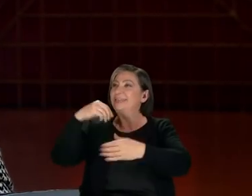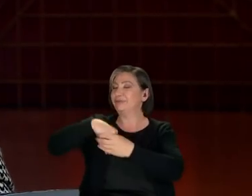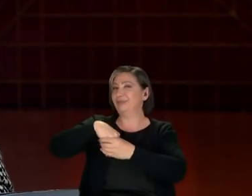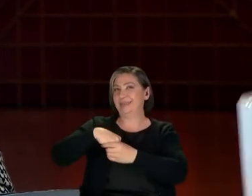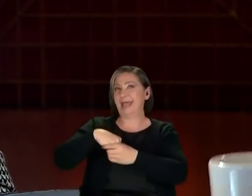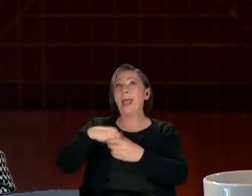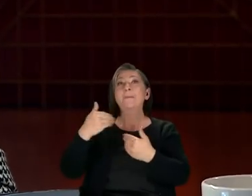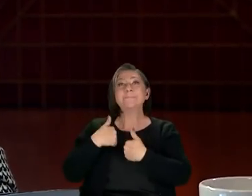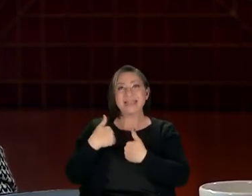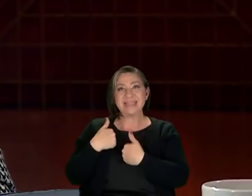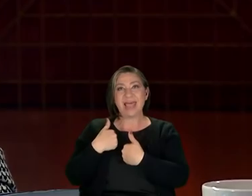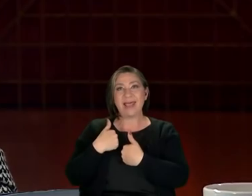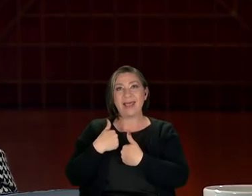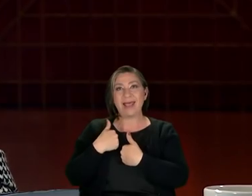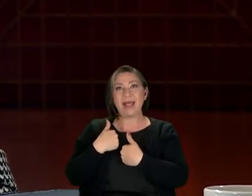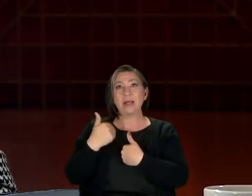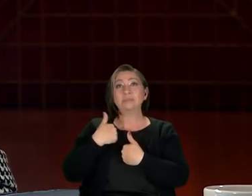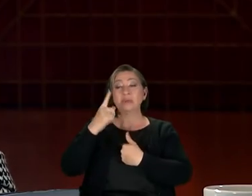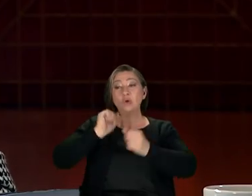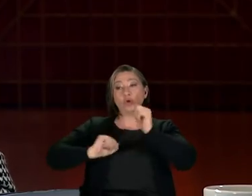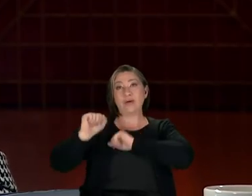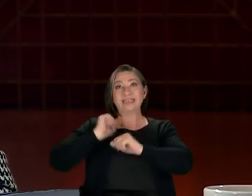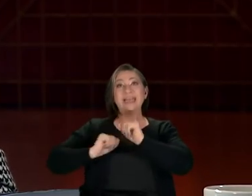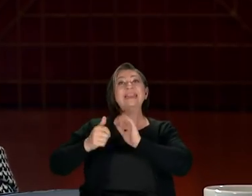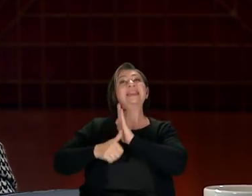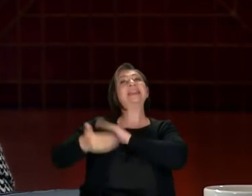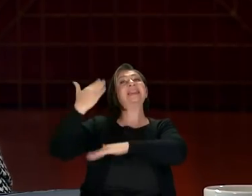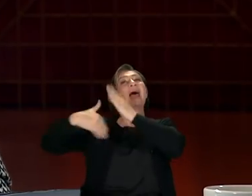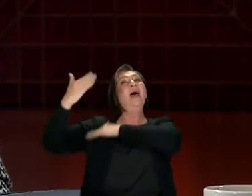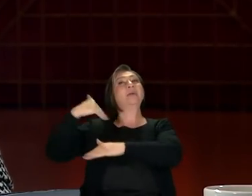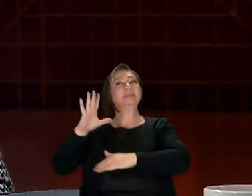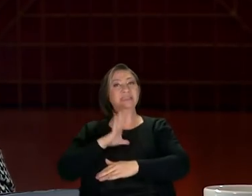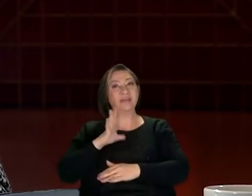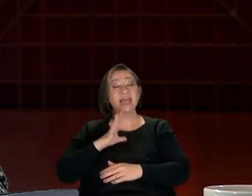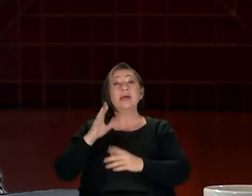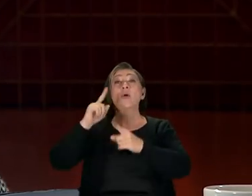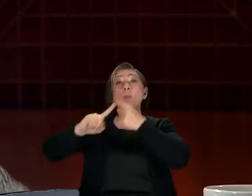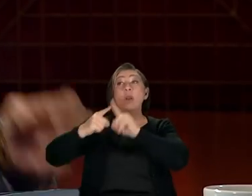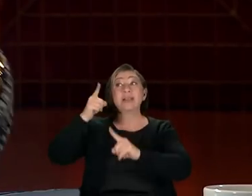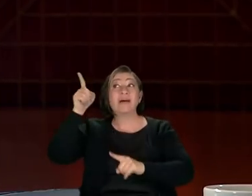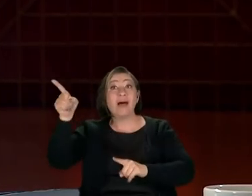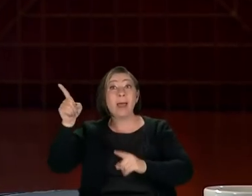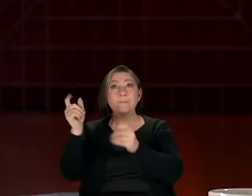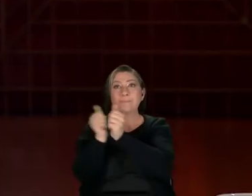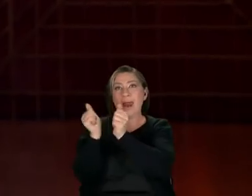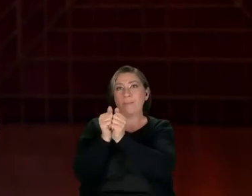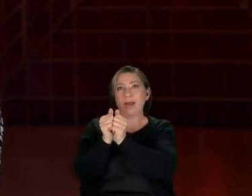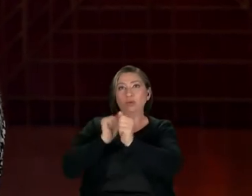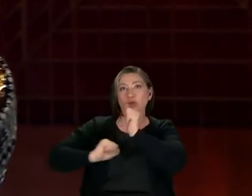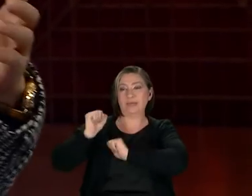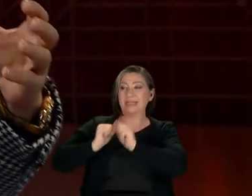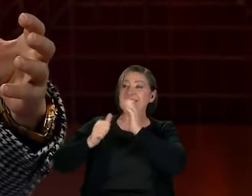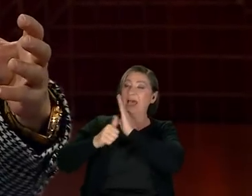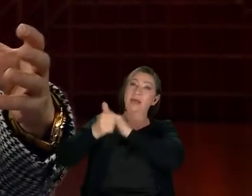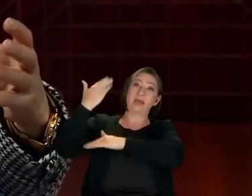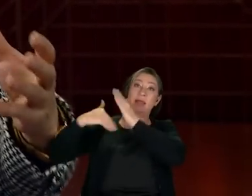içerisinde bizde bizim bir üniversiteler tarihimiz var. Ve siyasetle bir arada bir üniversiteler tarihi